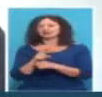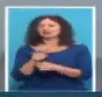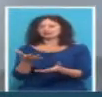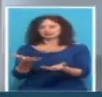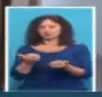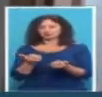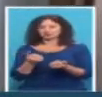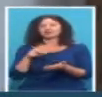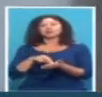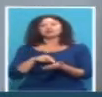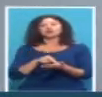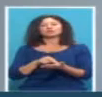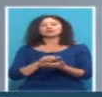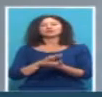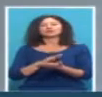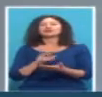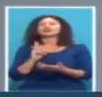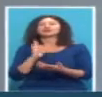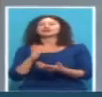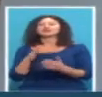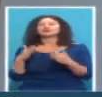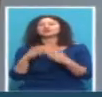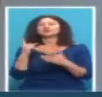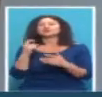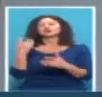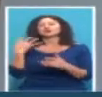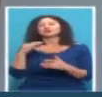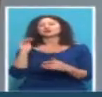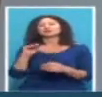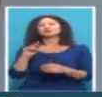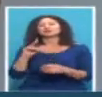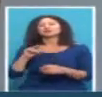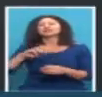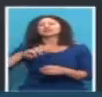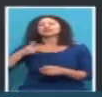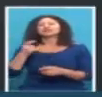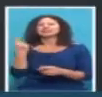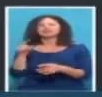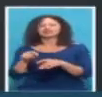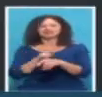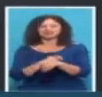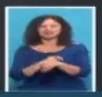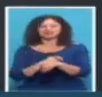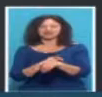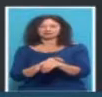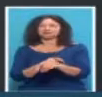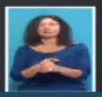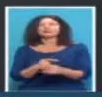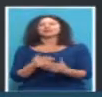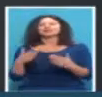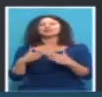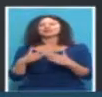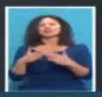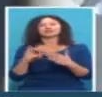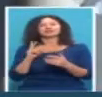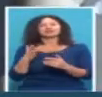ведем. Стоимость чистовой отделки в этом доме составит 140 тысяч тенге за квадратный метр. Жилье будет распределяться посредством пула, и